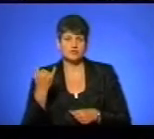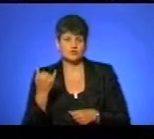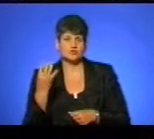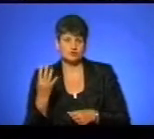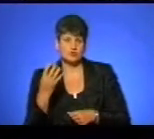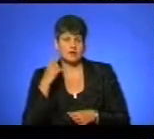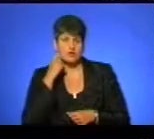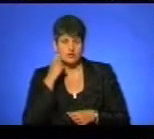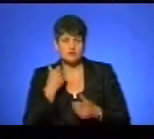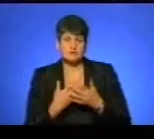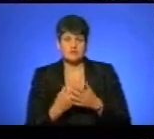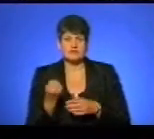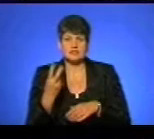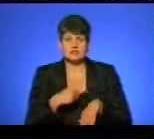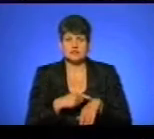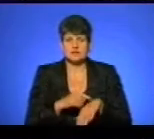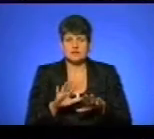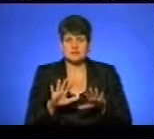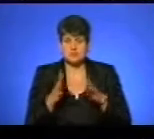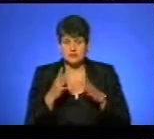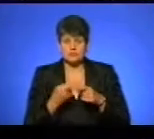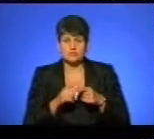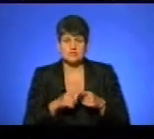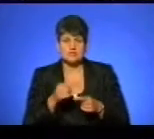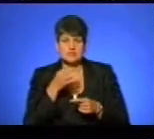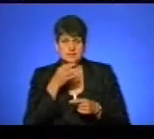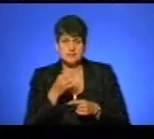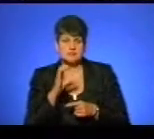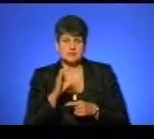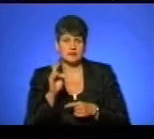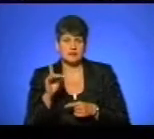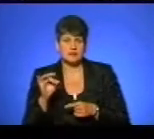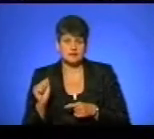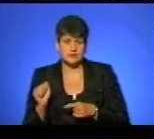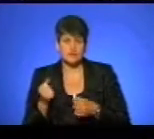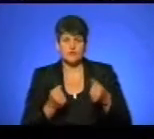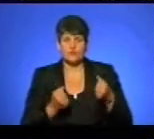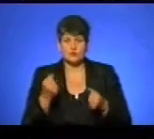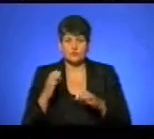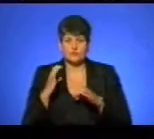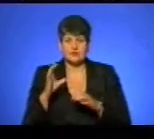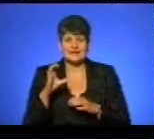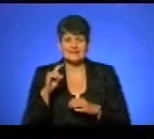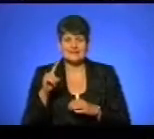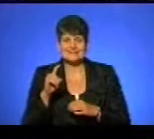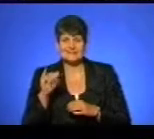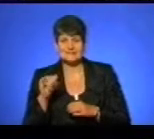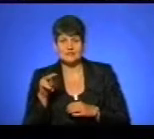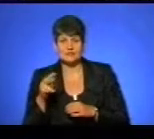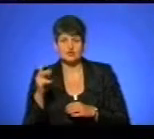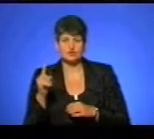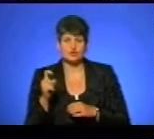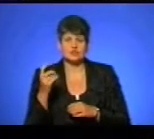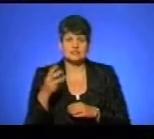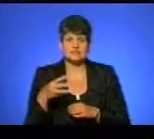12-ї години дня. Про це нам повідомив речник Нацполіції області Сергій Крета. Водій автомобіля ЗІЛ-133, який належить місцевій